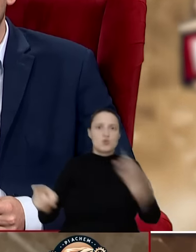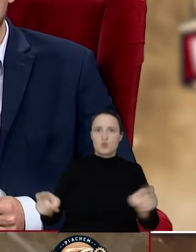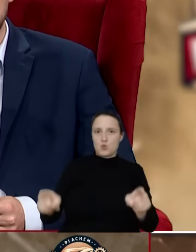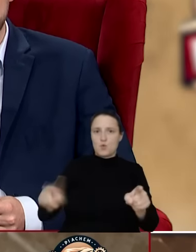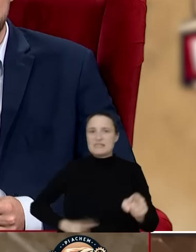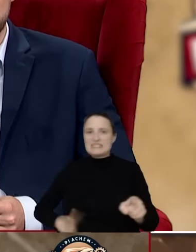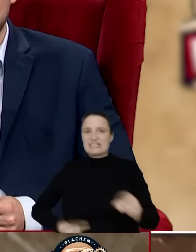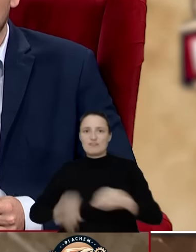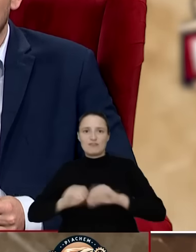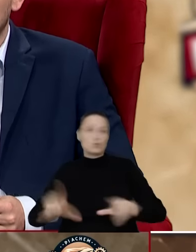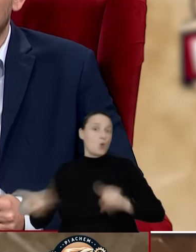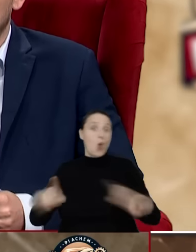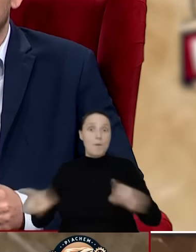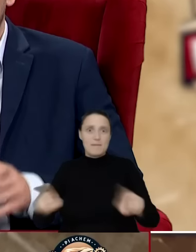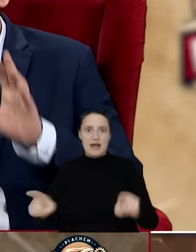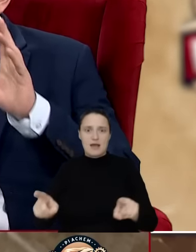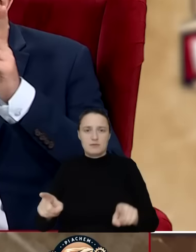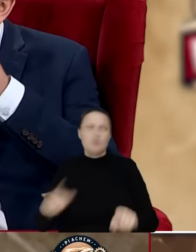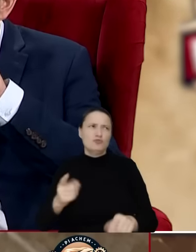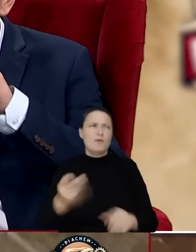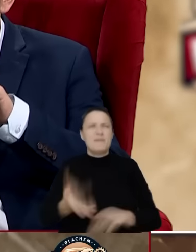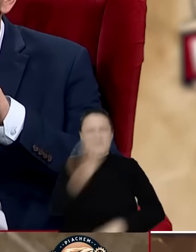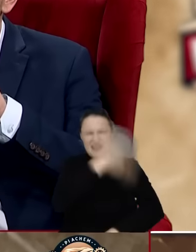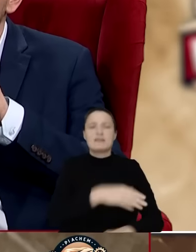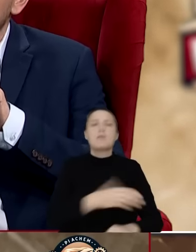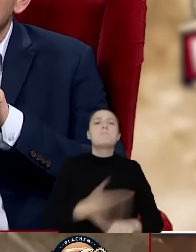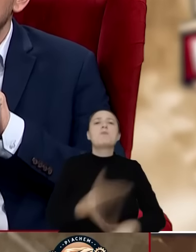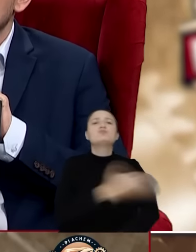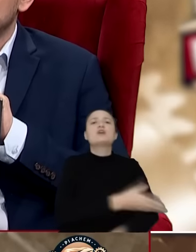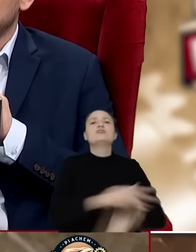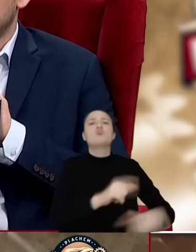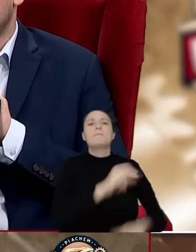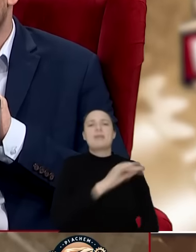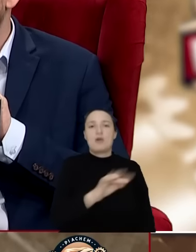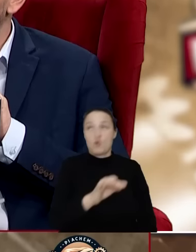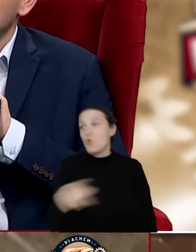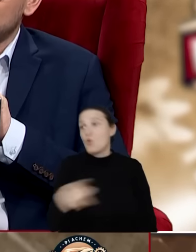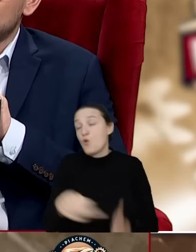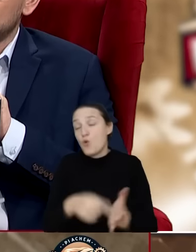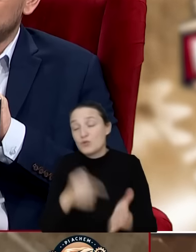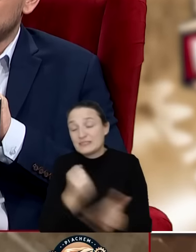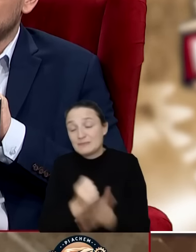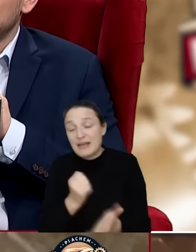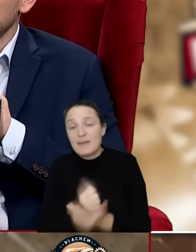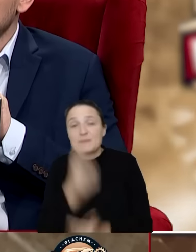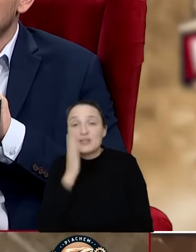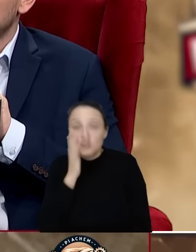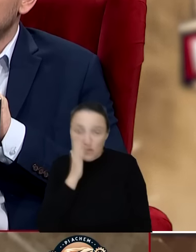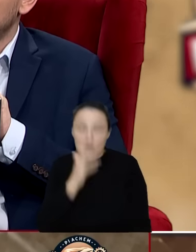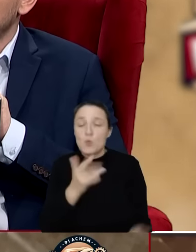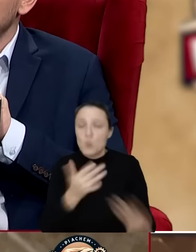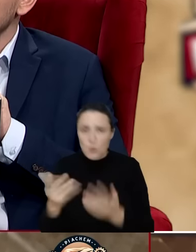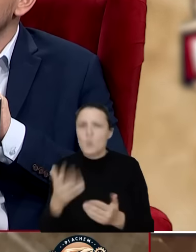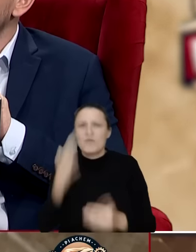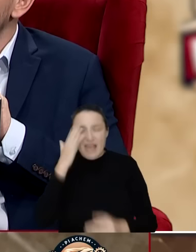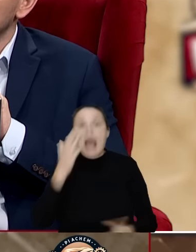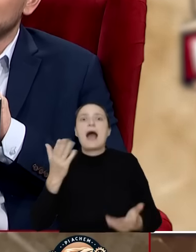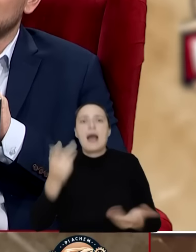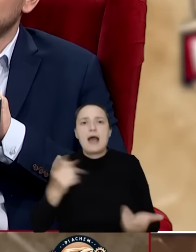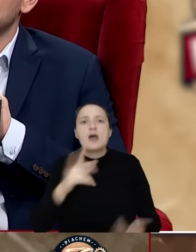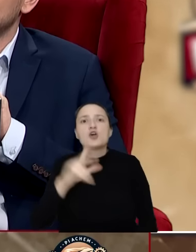Infrastruktury. To było jeszcze wtedy za pierwszego rządu Platformy Obywatelskiej, więc oni do tych mieszkań mają smykałkę, już nie wspominając o Robercie Kropiwnickim, który ma dom